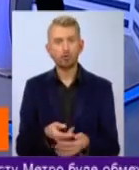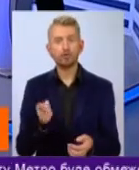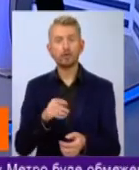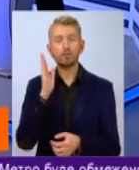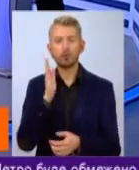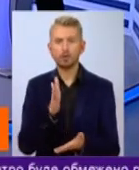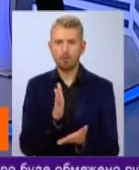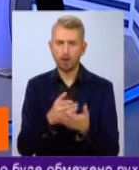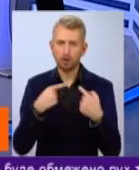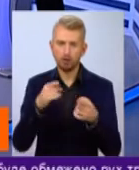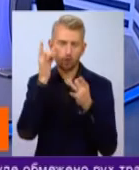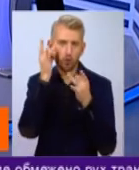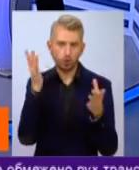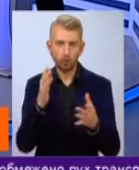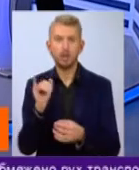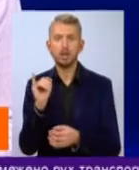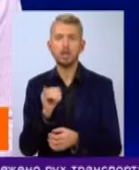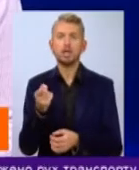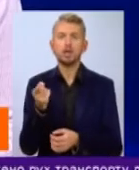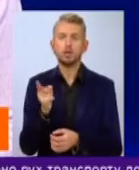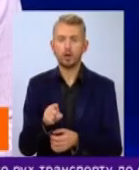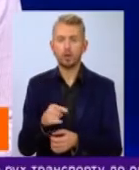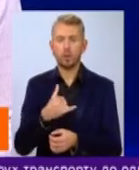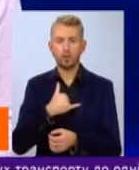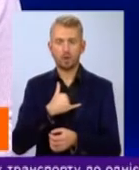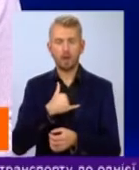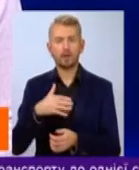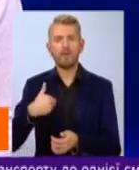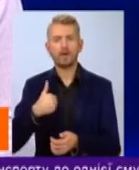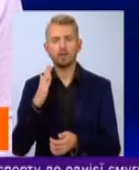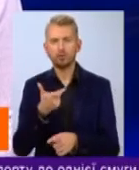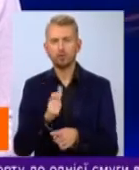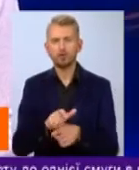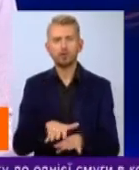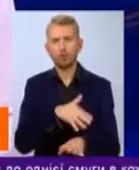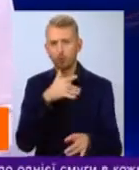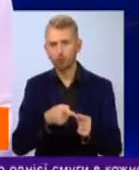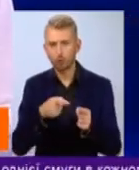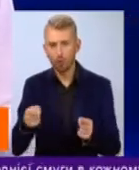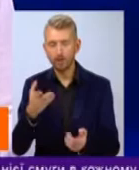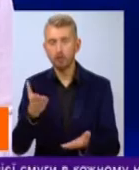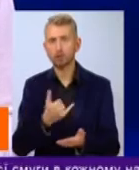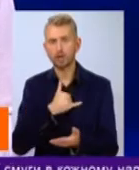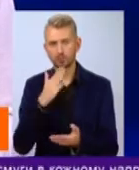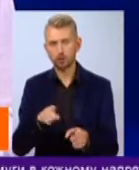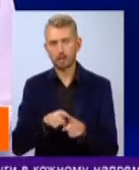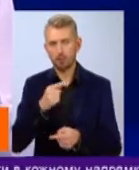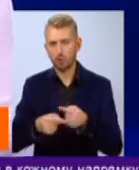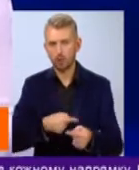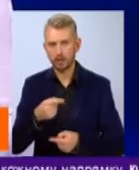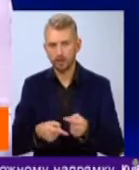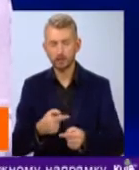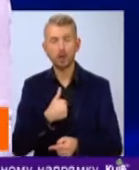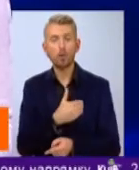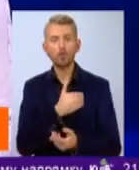будемо мати іншу культуру, і тоді в нас ефект буде більш довгостроковий. Якщо в нас буде таке покоління, тобто я